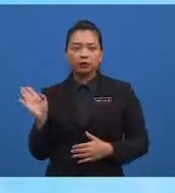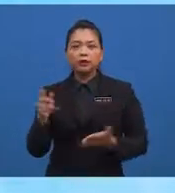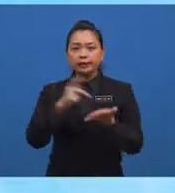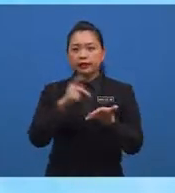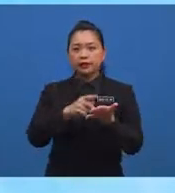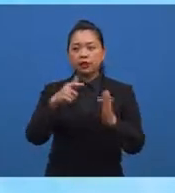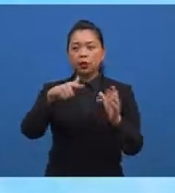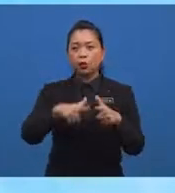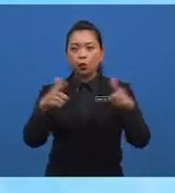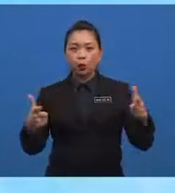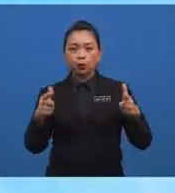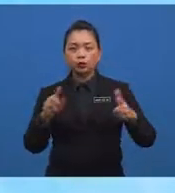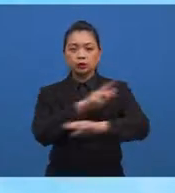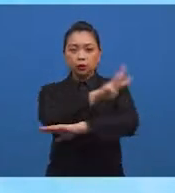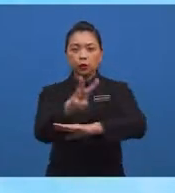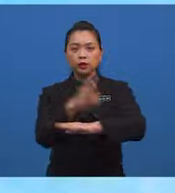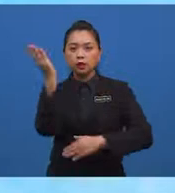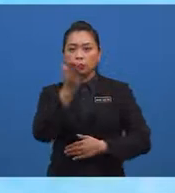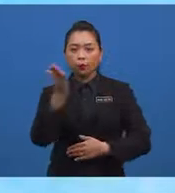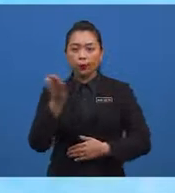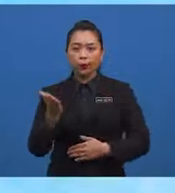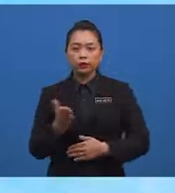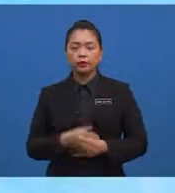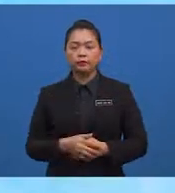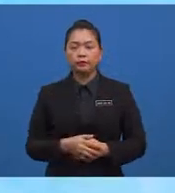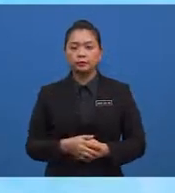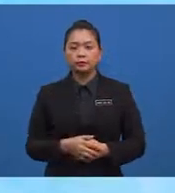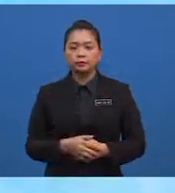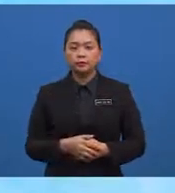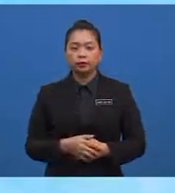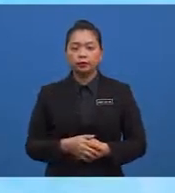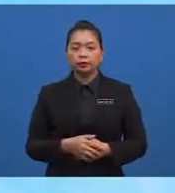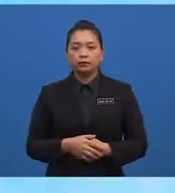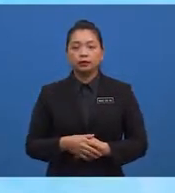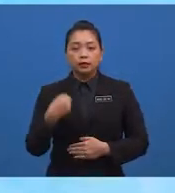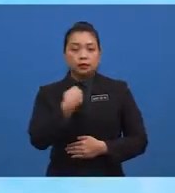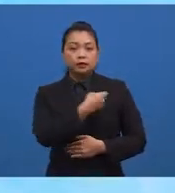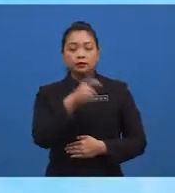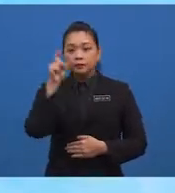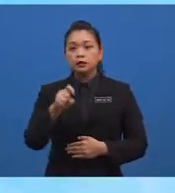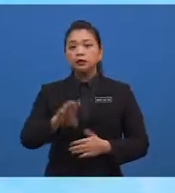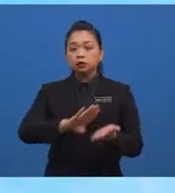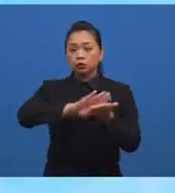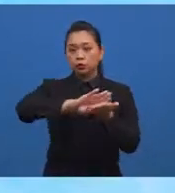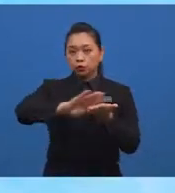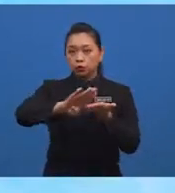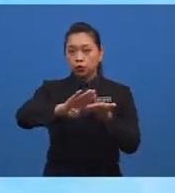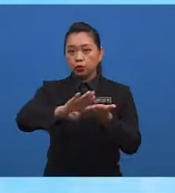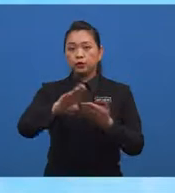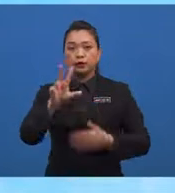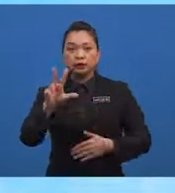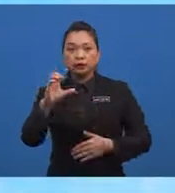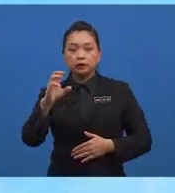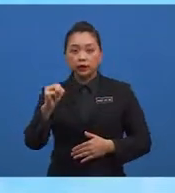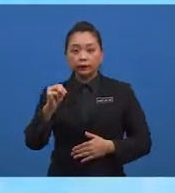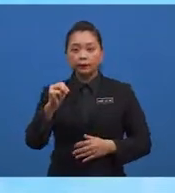luas kawasan belorek. Langkah pertama, kita mesti tolakkan 3 cm